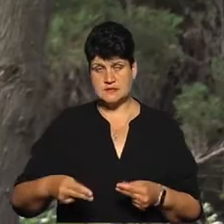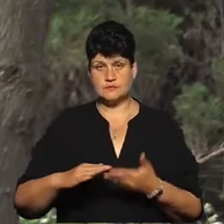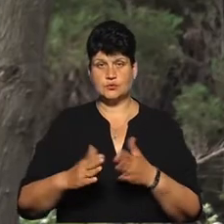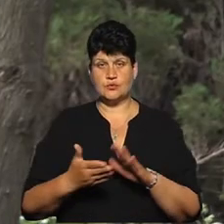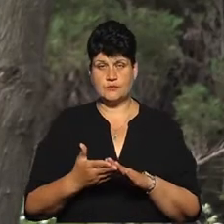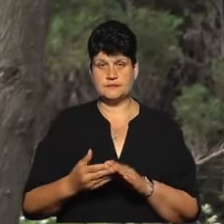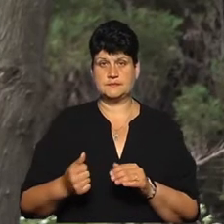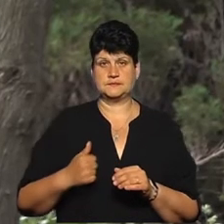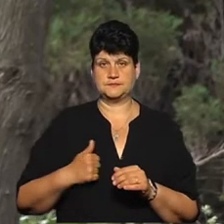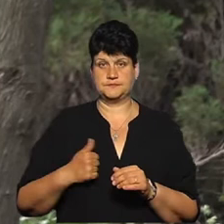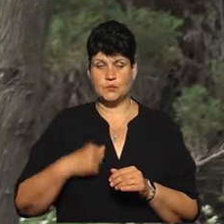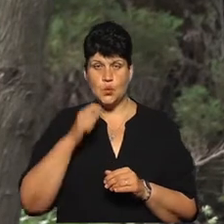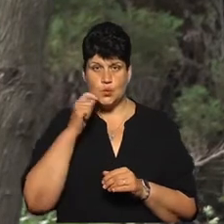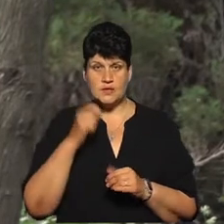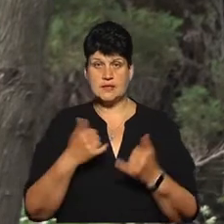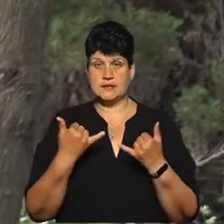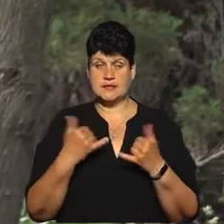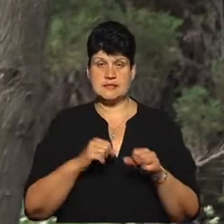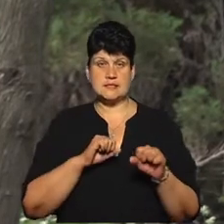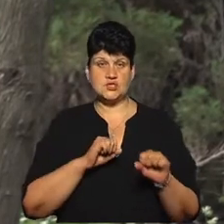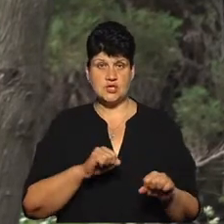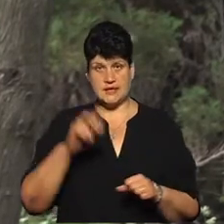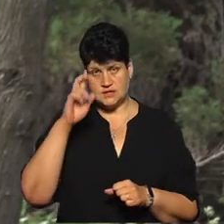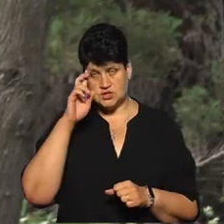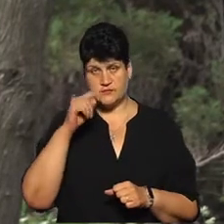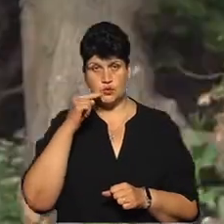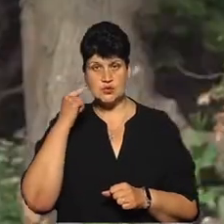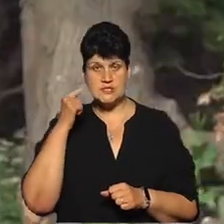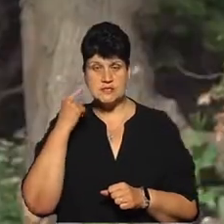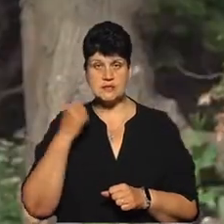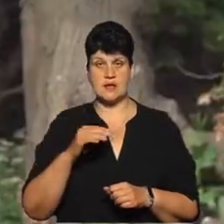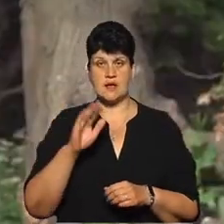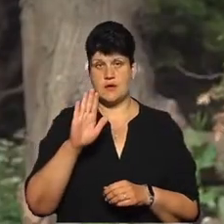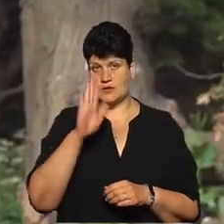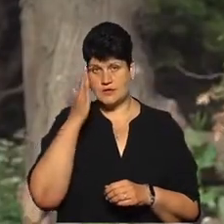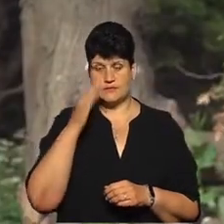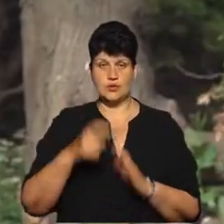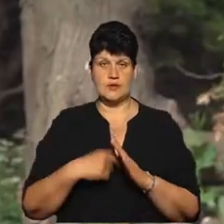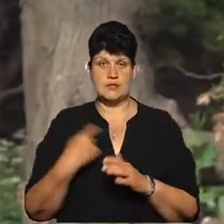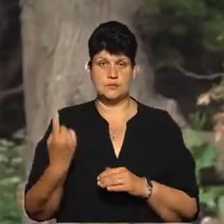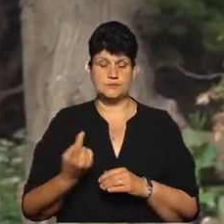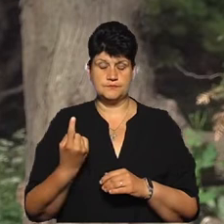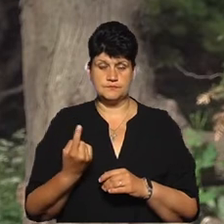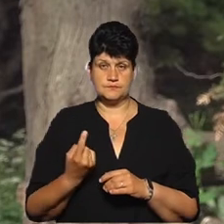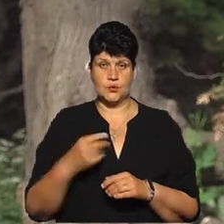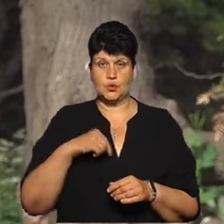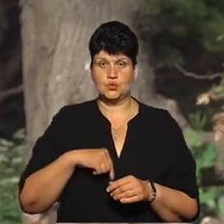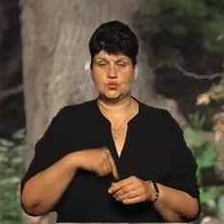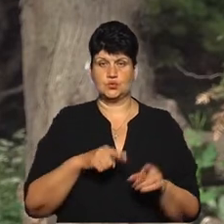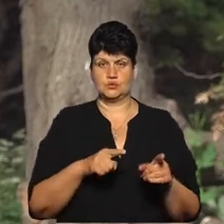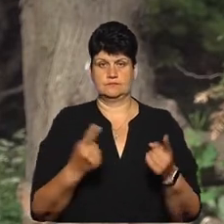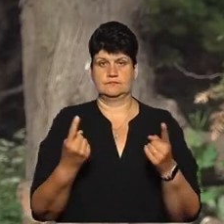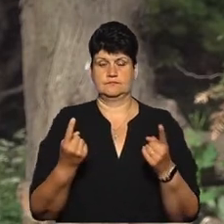України. Нині він захищає державу від російських окупантів на Донеччині. Дух його надзвичайно бойовий,